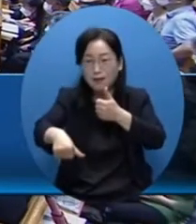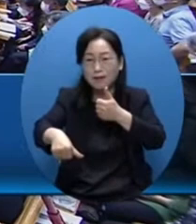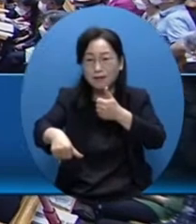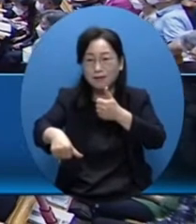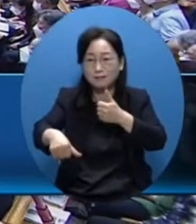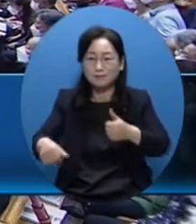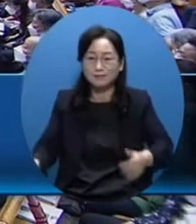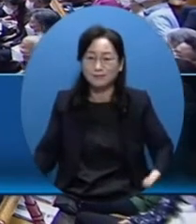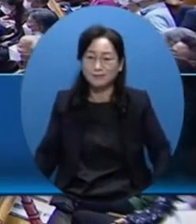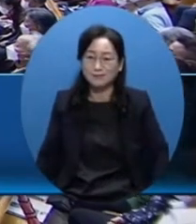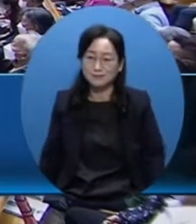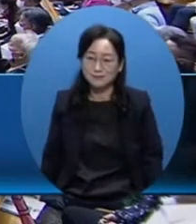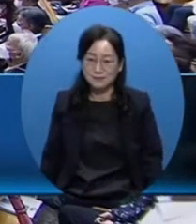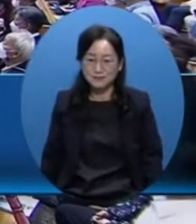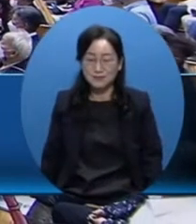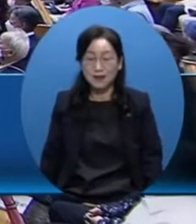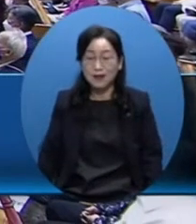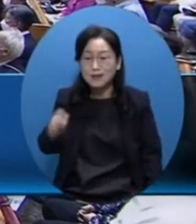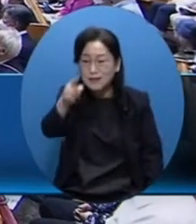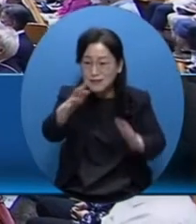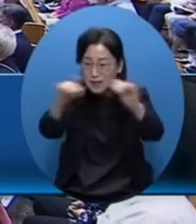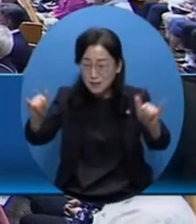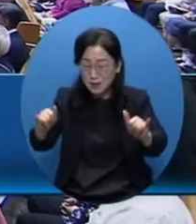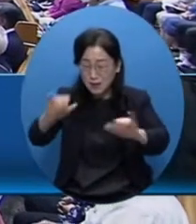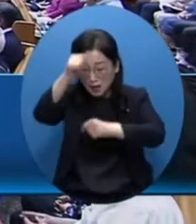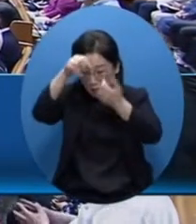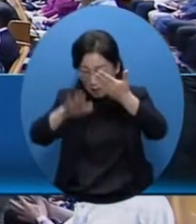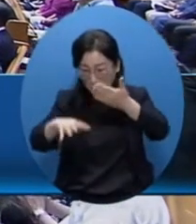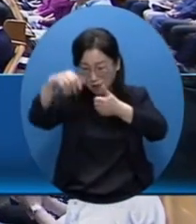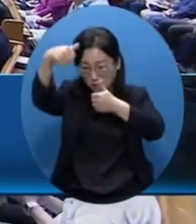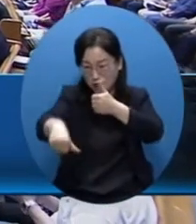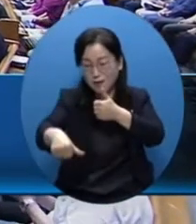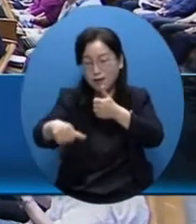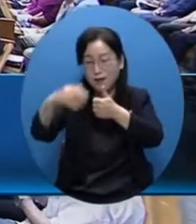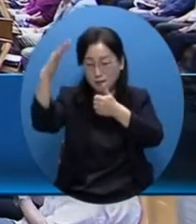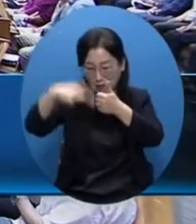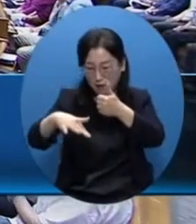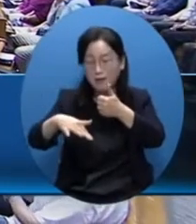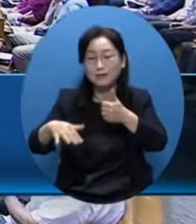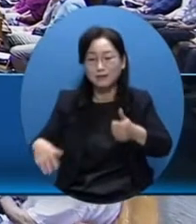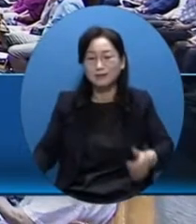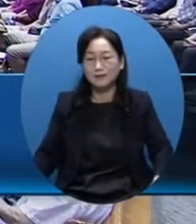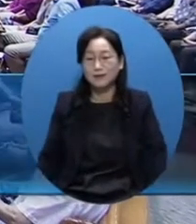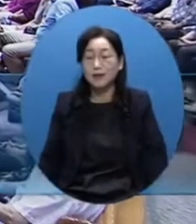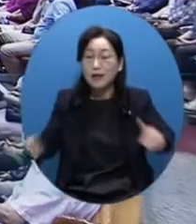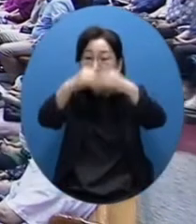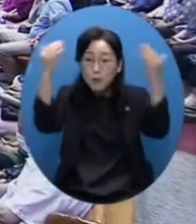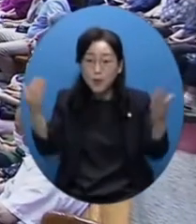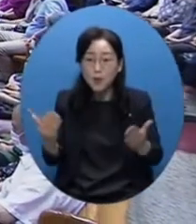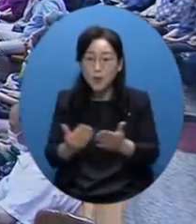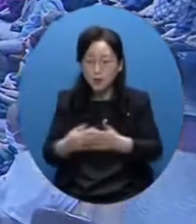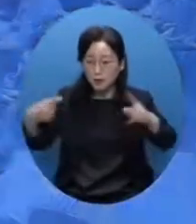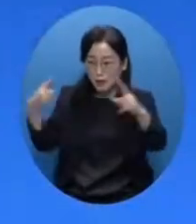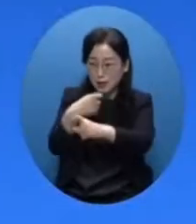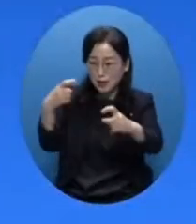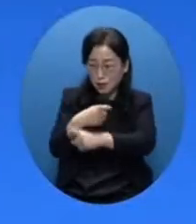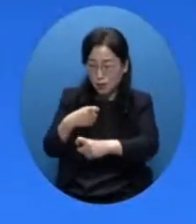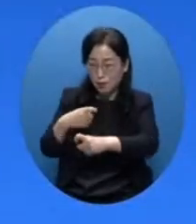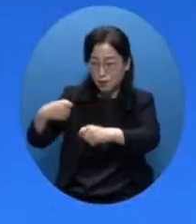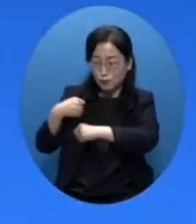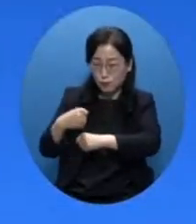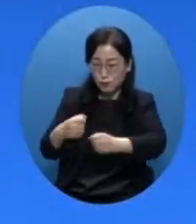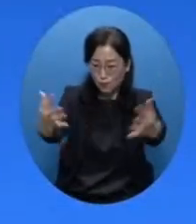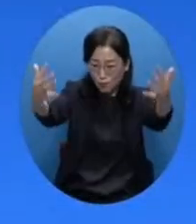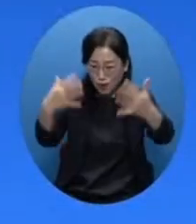질이다 그들이 내발의 엎드러져 일이다 모든 대적이 내 발 앞에 무릎을 꿇게 될